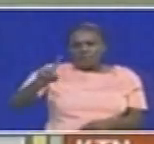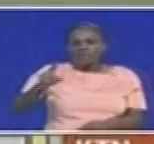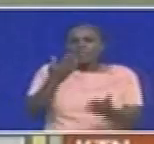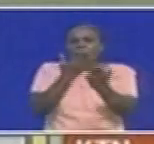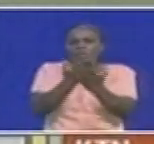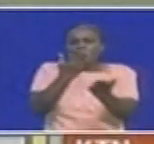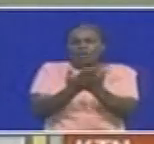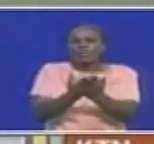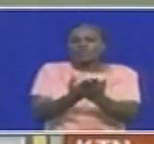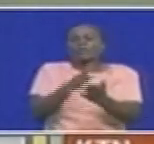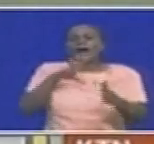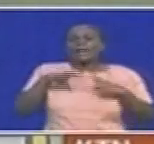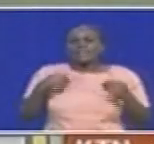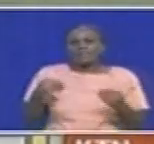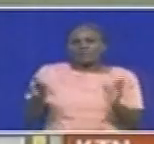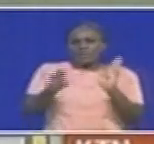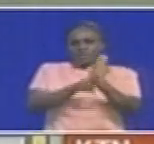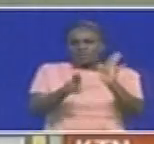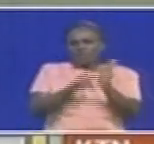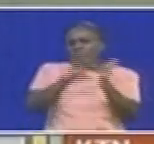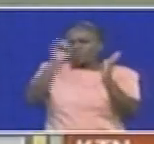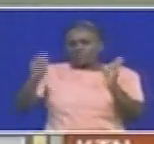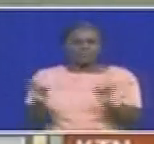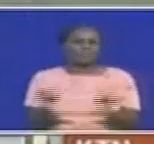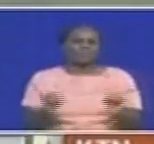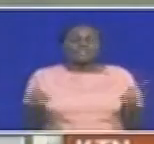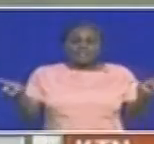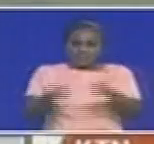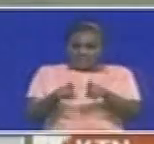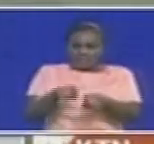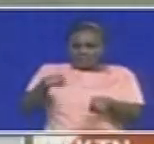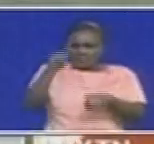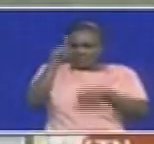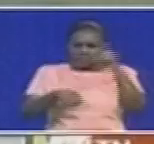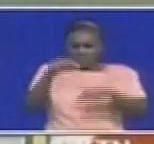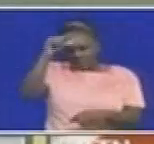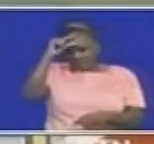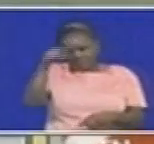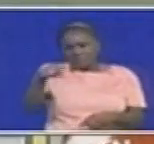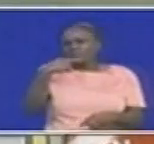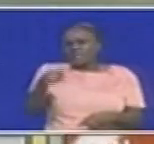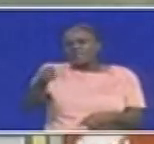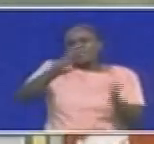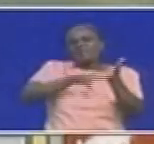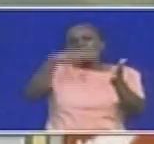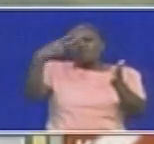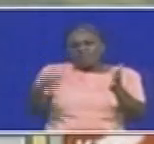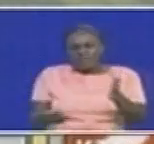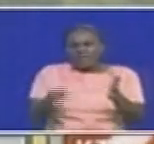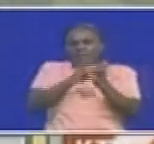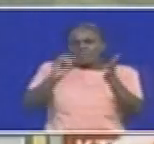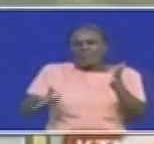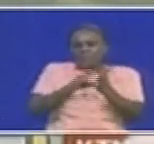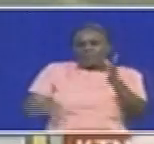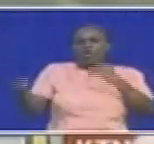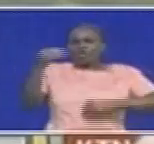utakao wakataa wawakilishi wa kina mama kufutuliwa mbali. Vile vile alishutumu serikali ya Rais Uhuru Kenyatta akisema kwamba imefeli katika kuondoa visa vya